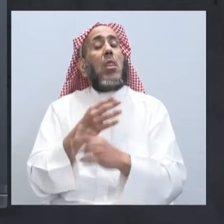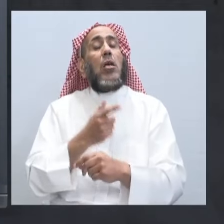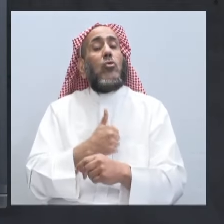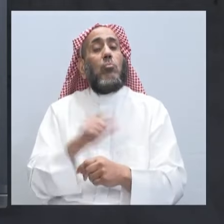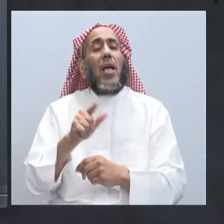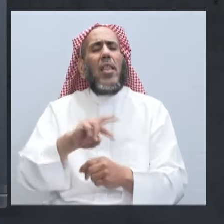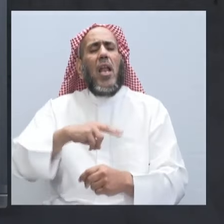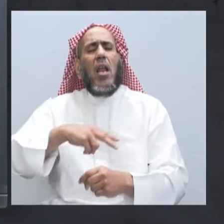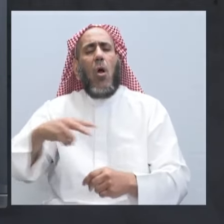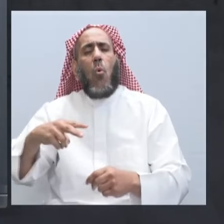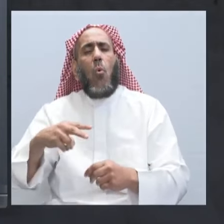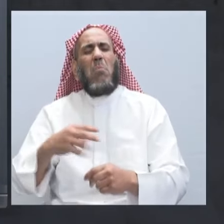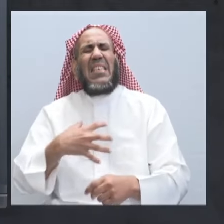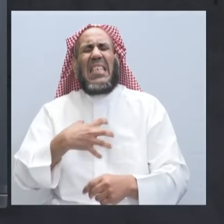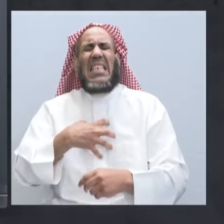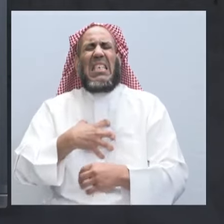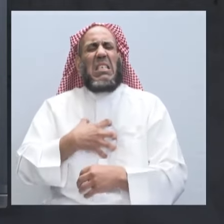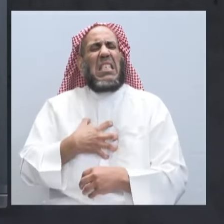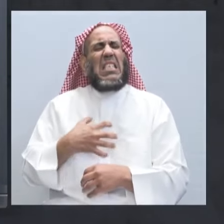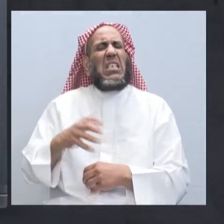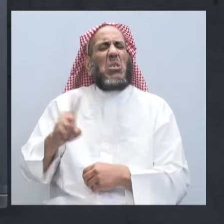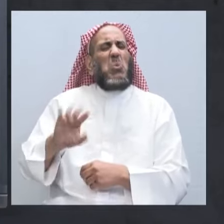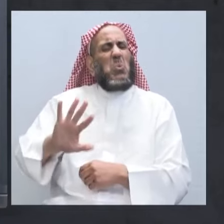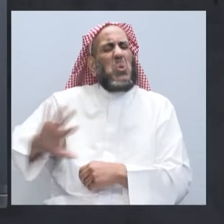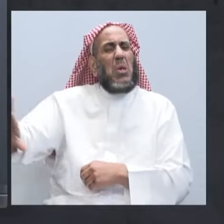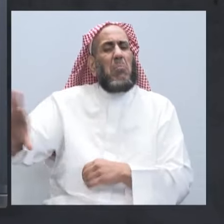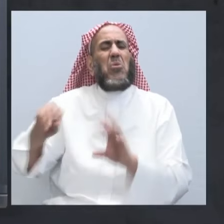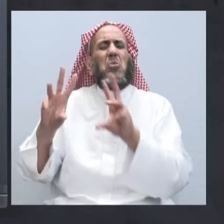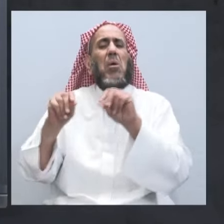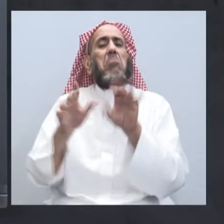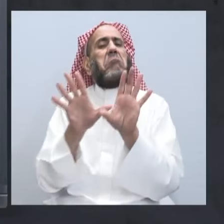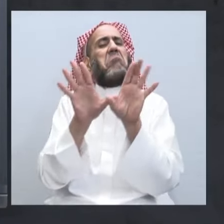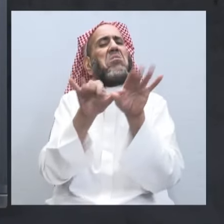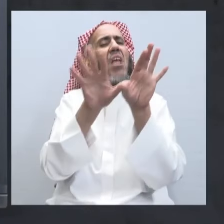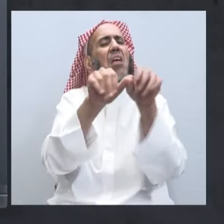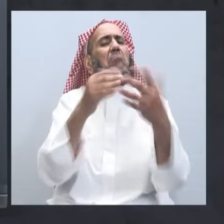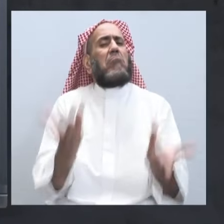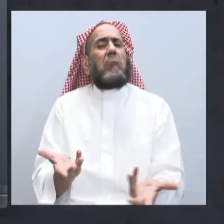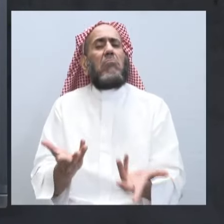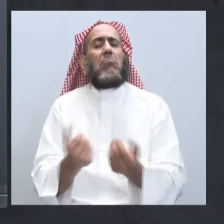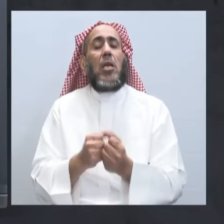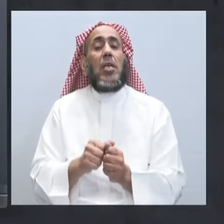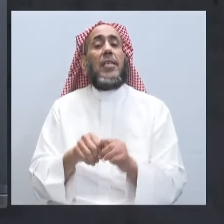هذا النوع من التشاؤم باسم يشبه الطير